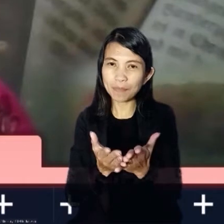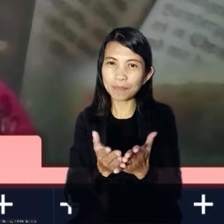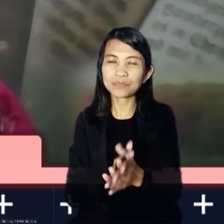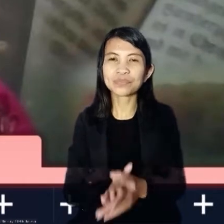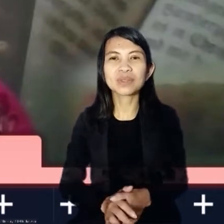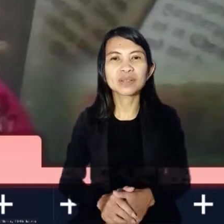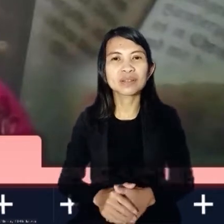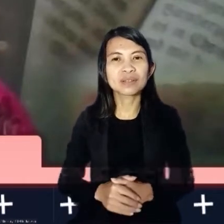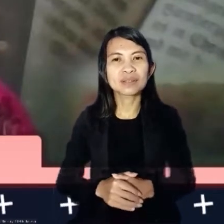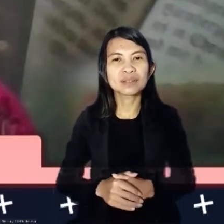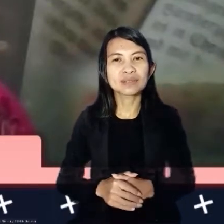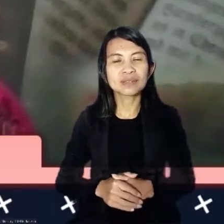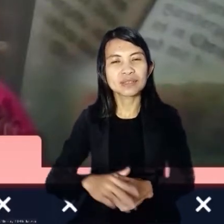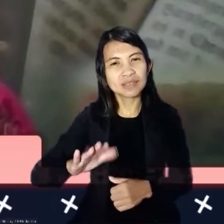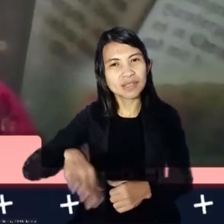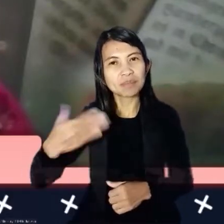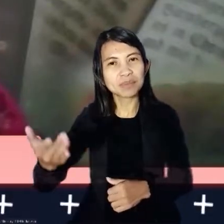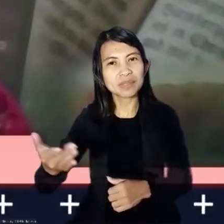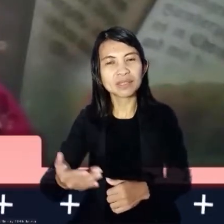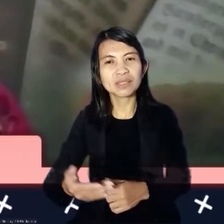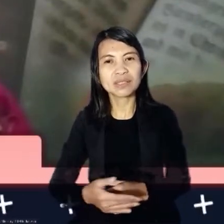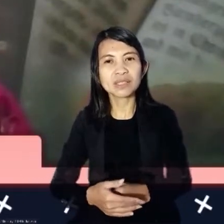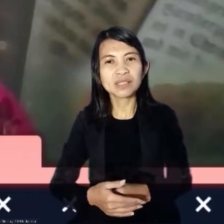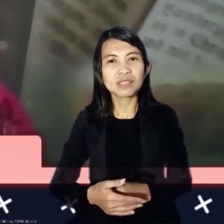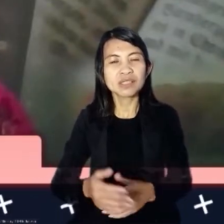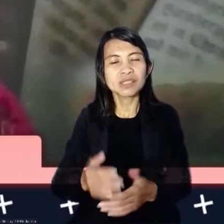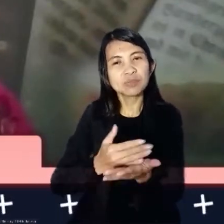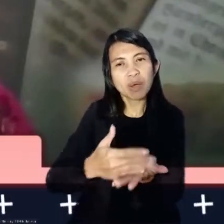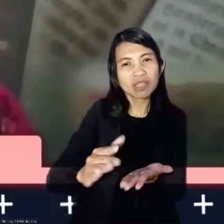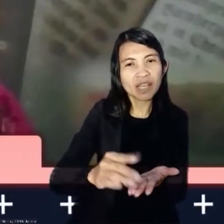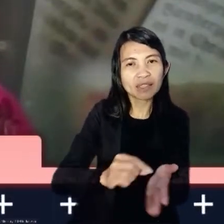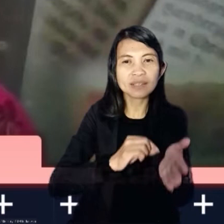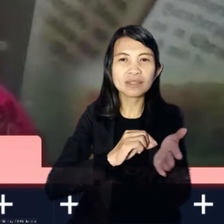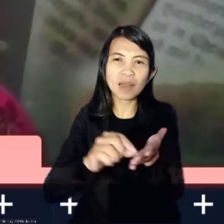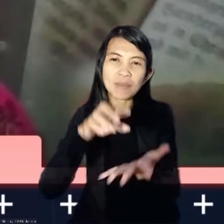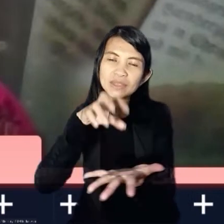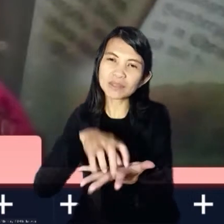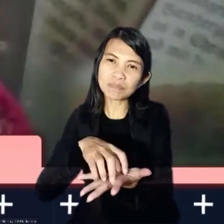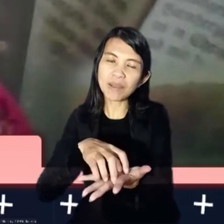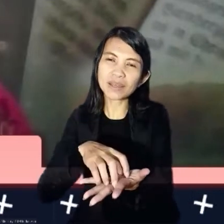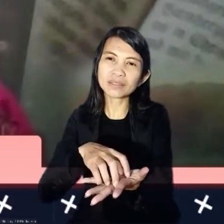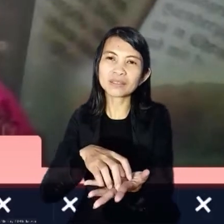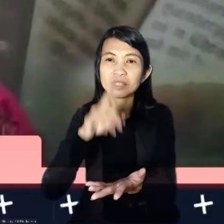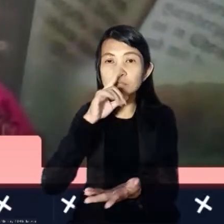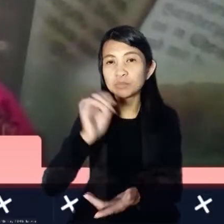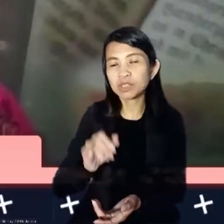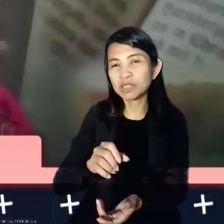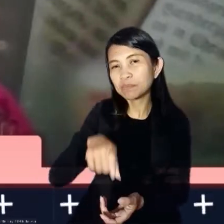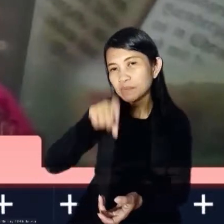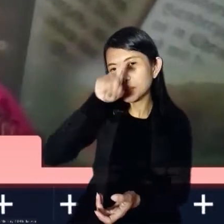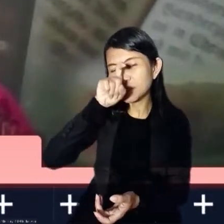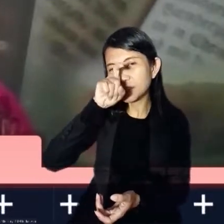tetapi sebahagian dari nama tempat seperti Mesir dan nama orang ada juga di